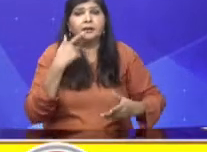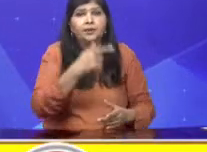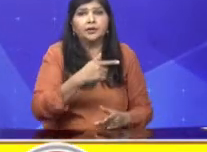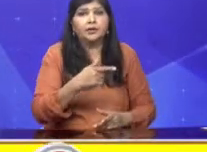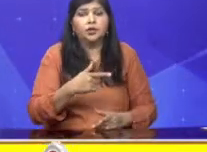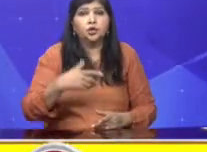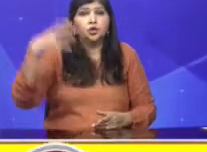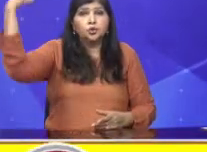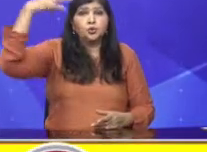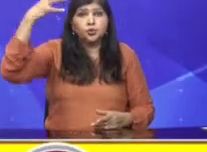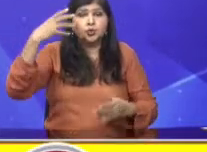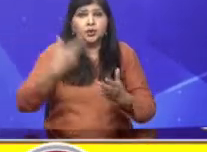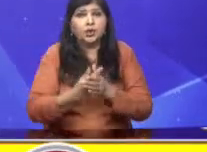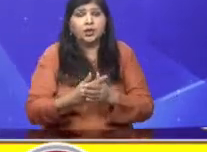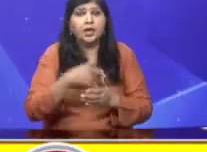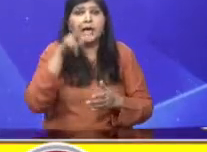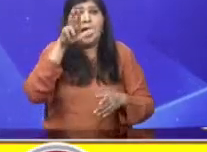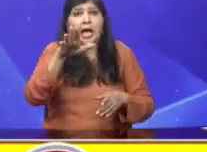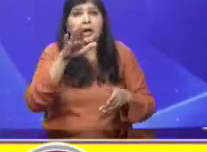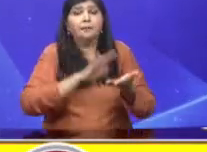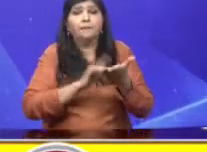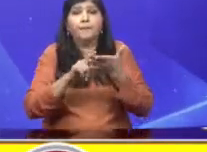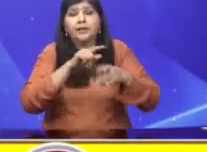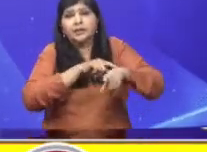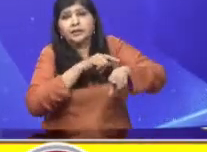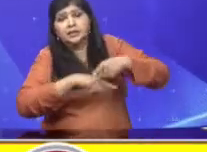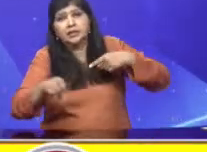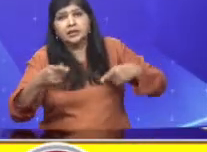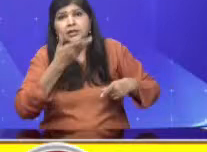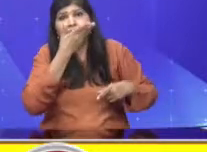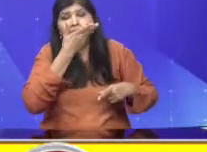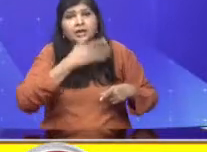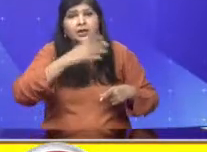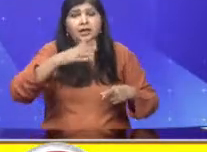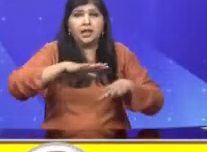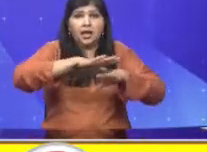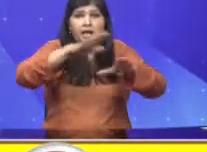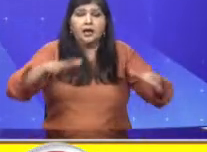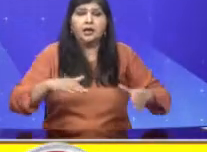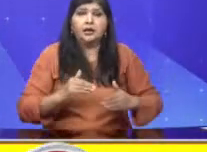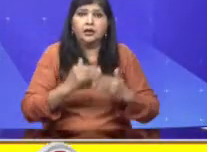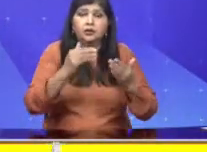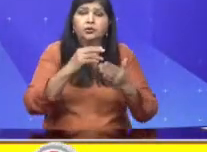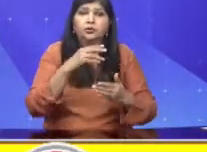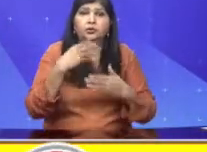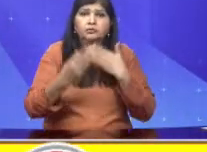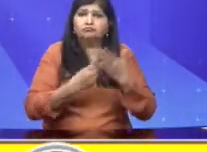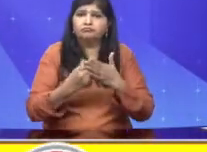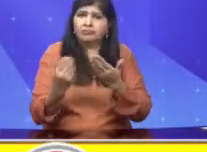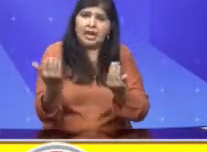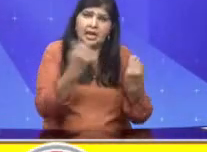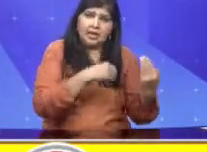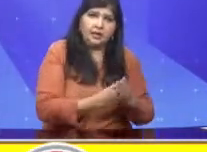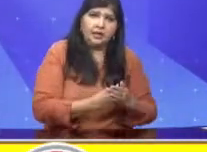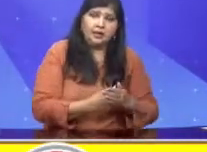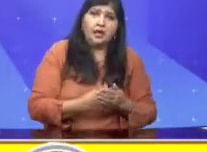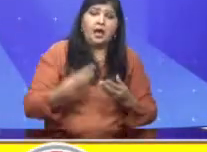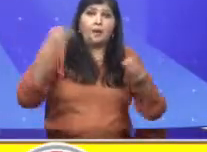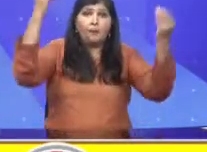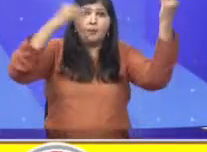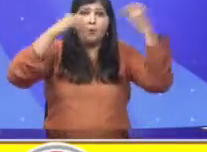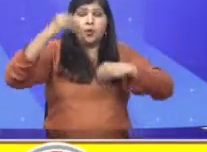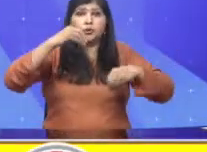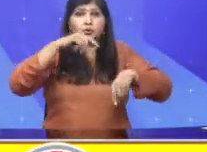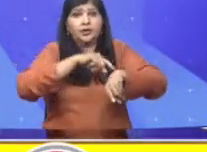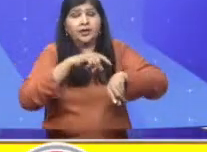सुर्य ने आठ महिने तक जल के रूप में पृत्वी की संपदा का दोहन किया था अब मौन्सून